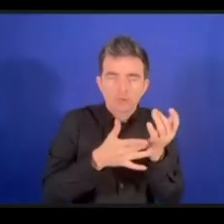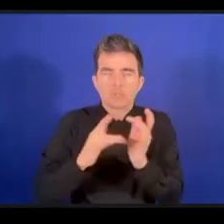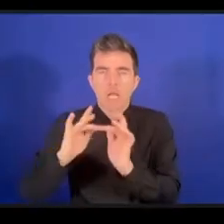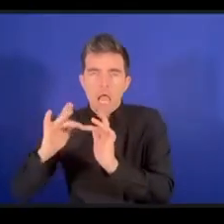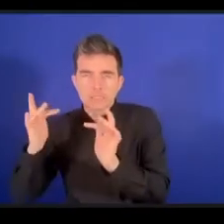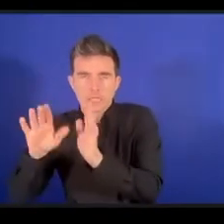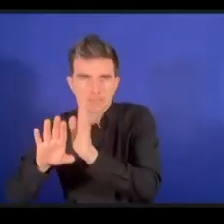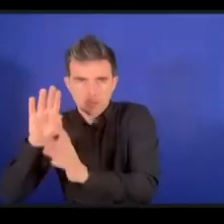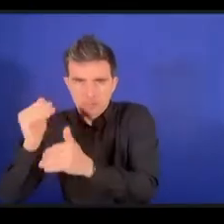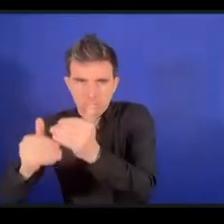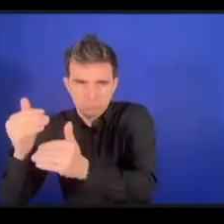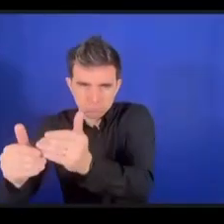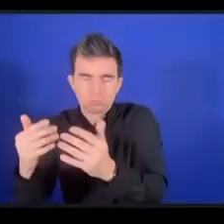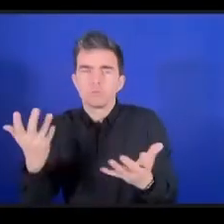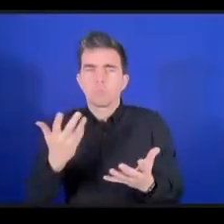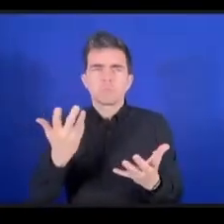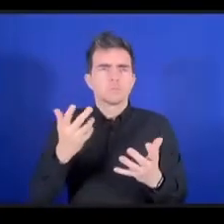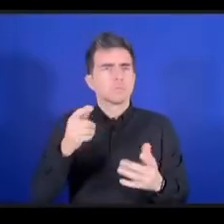们